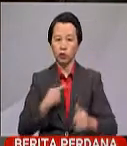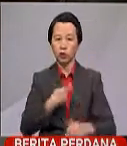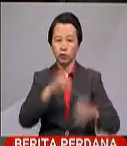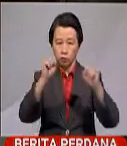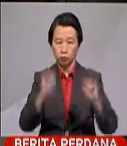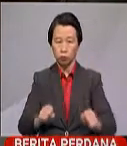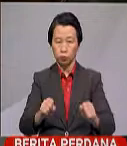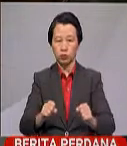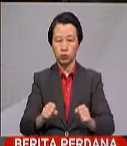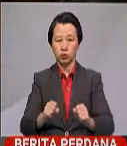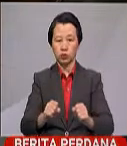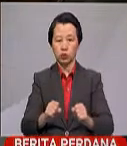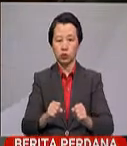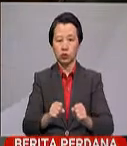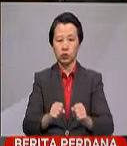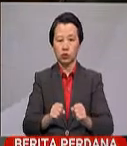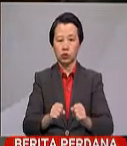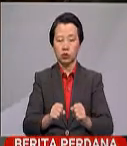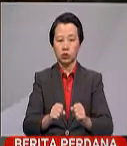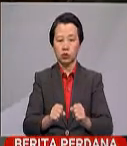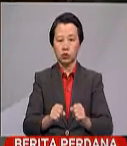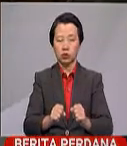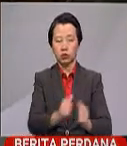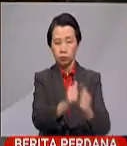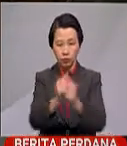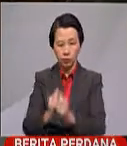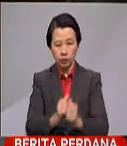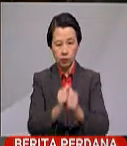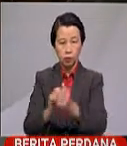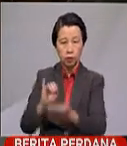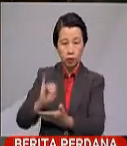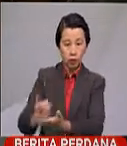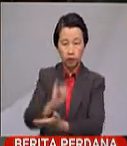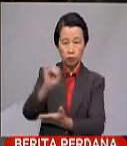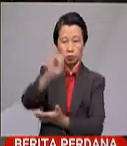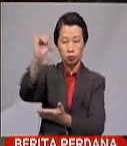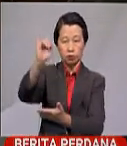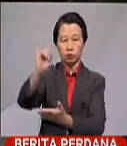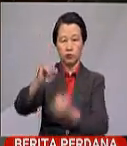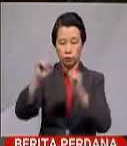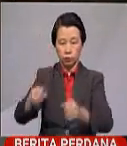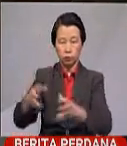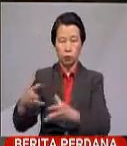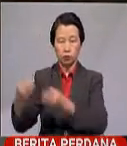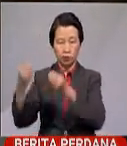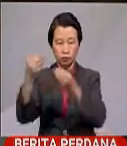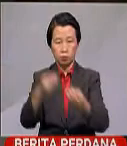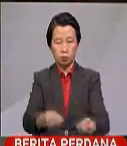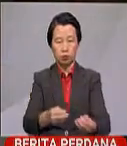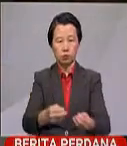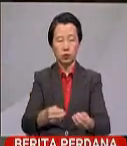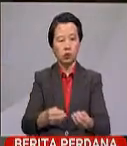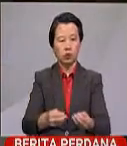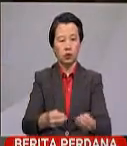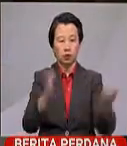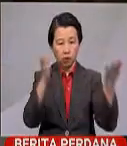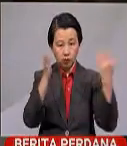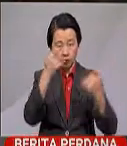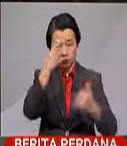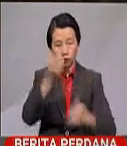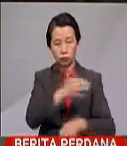naungi bahawa satu institusi yang boleh memberi perlindungan kepada semua